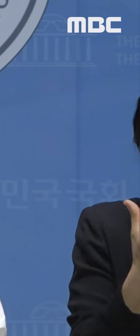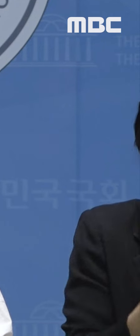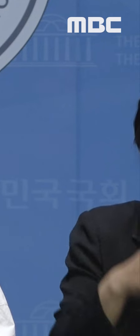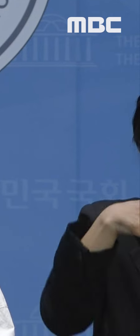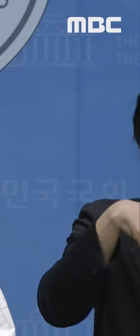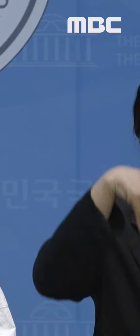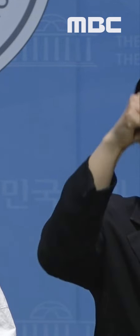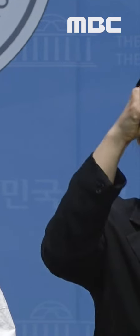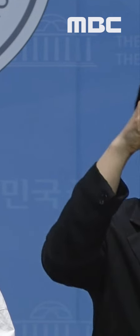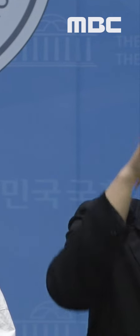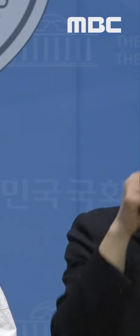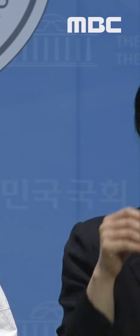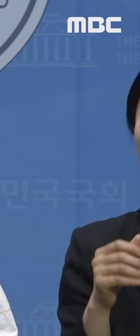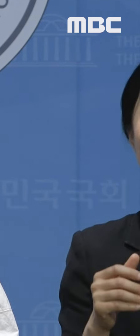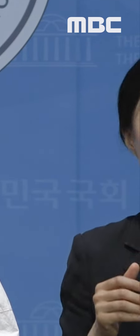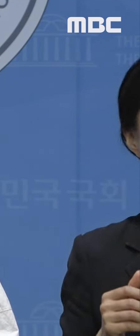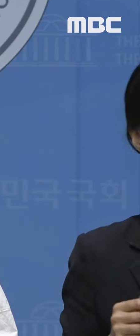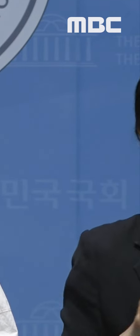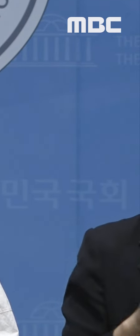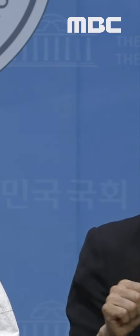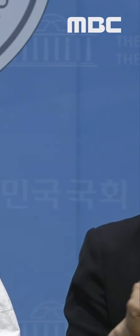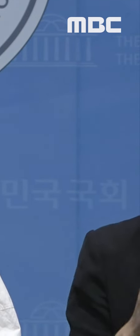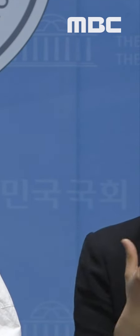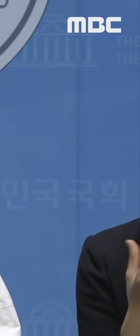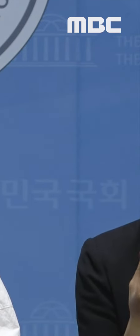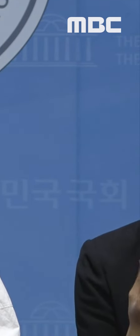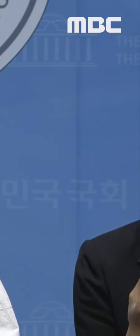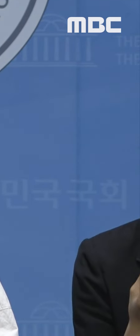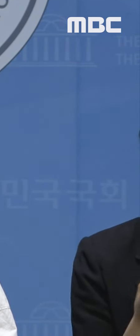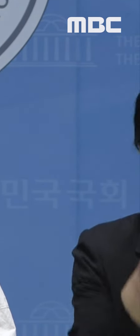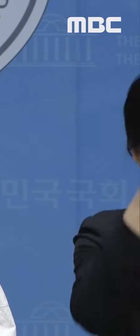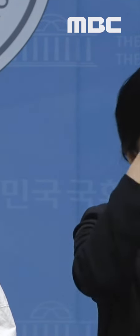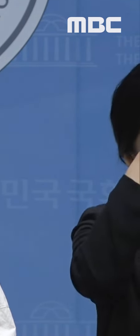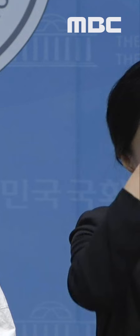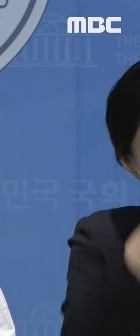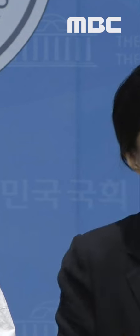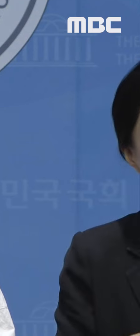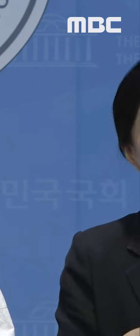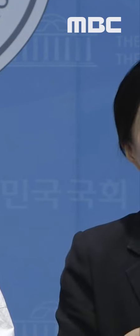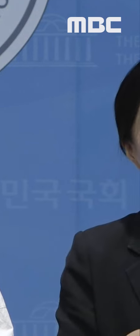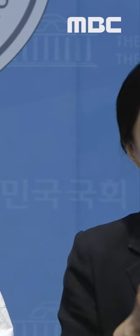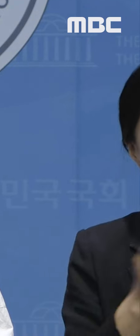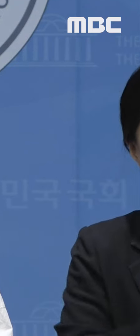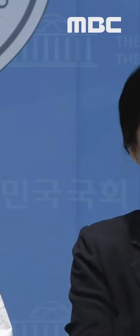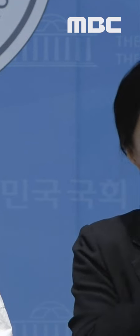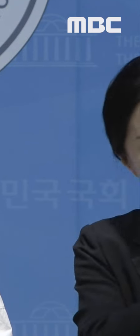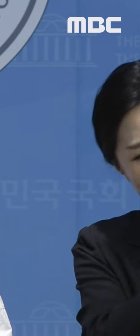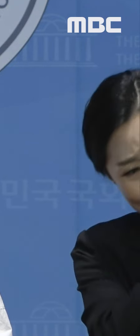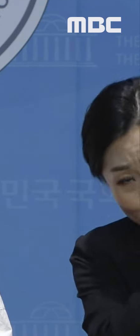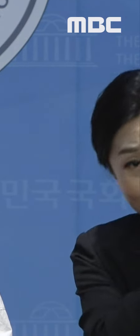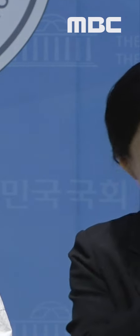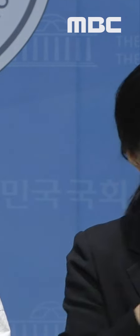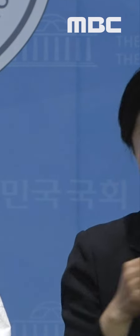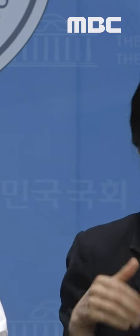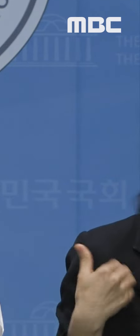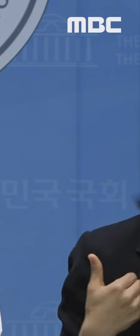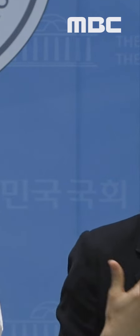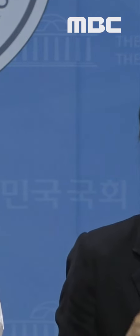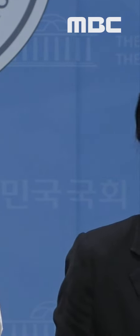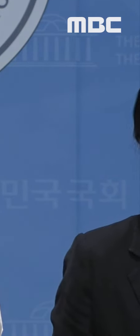그랬냐는 듯 다시 나옵니다 뻔뻔 그리고 염치도 없고 부끄러움도